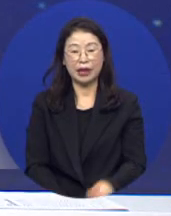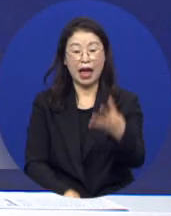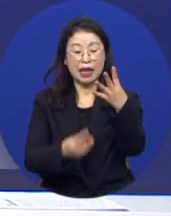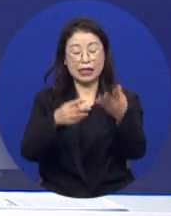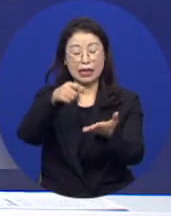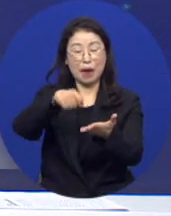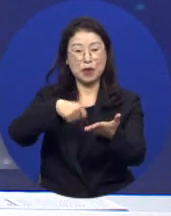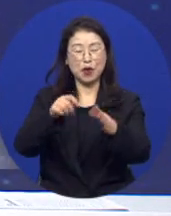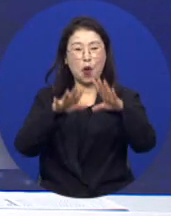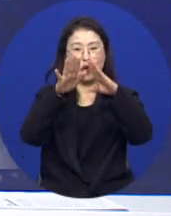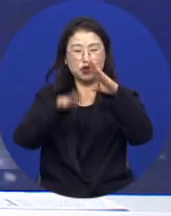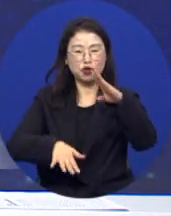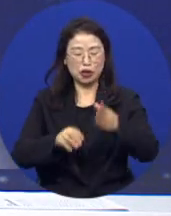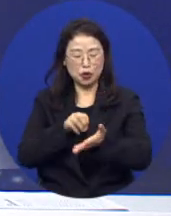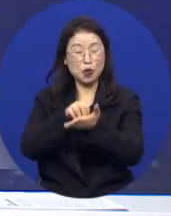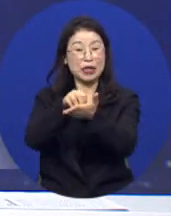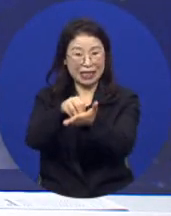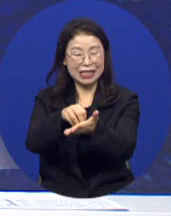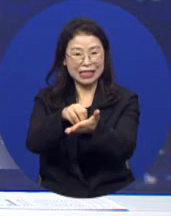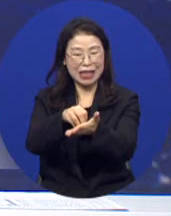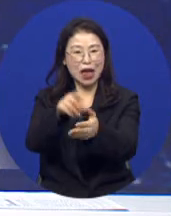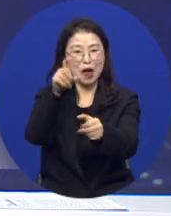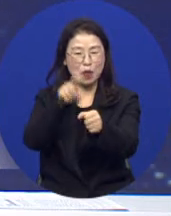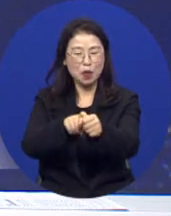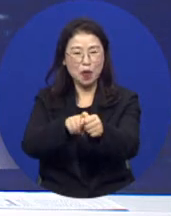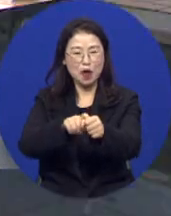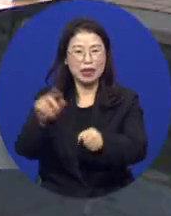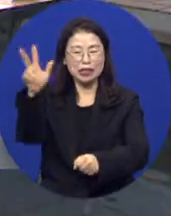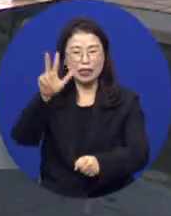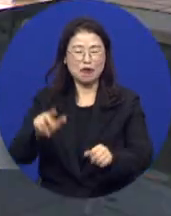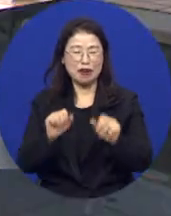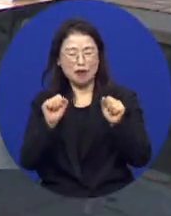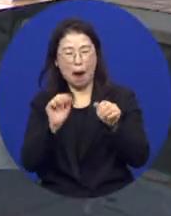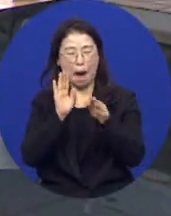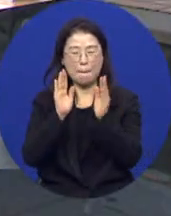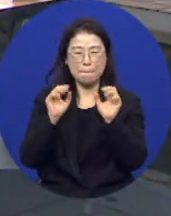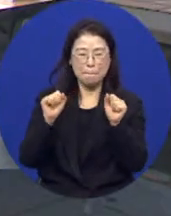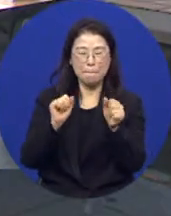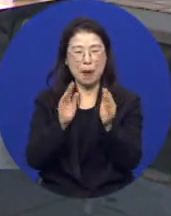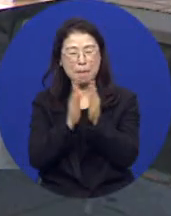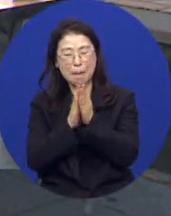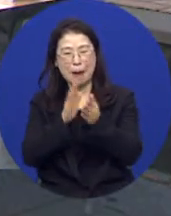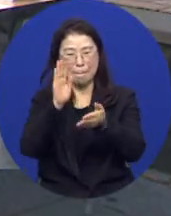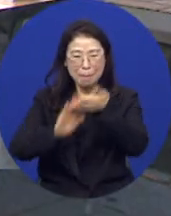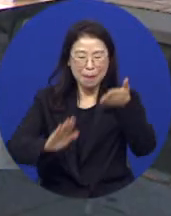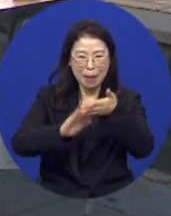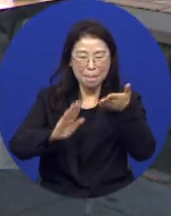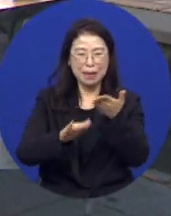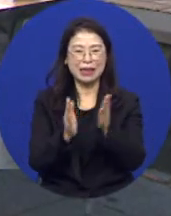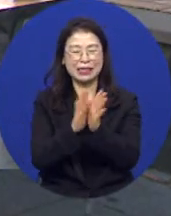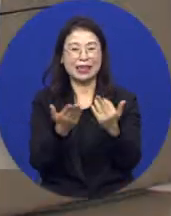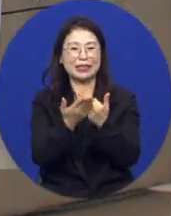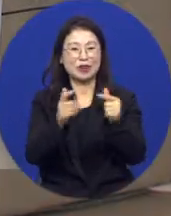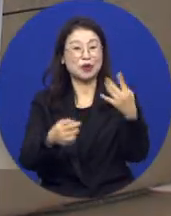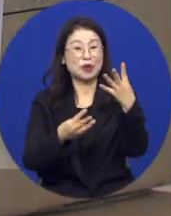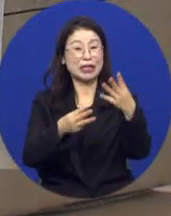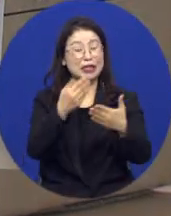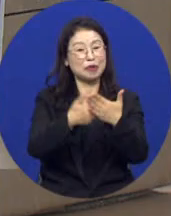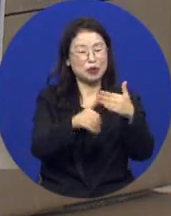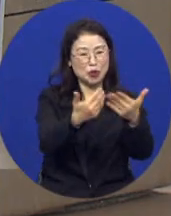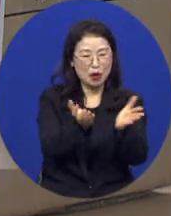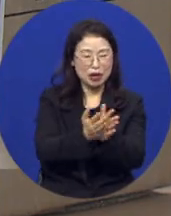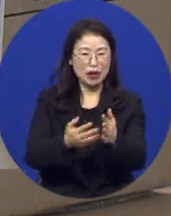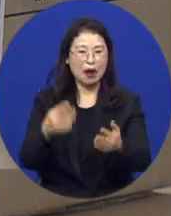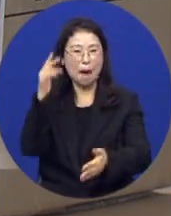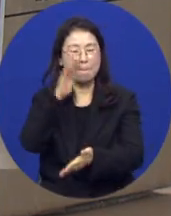4.3 기록물을 유네스코 세계기록유산에 등재하기 위한 전국 응원 캠페인이 시작됐습니다. 제주도와 4.3 유족회,